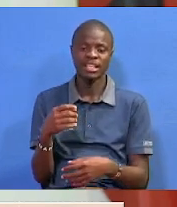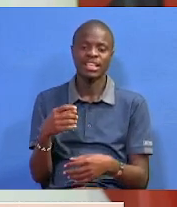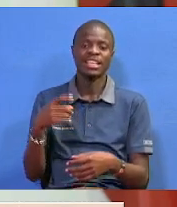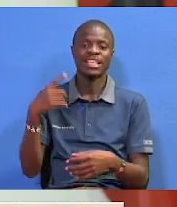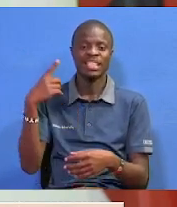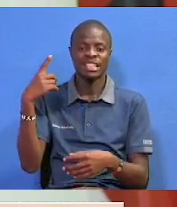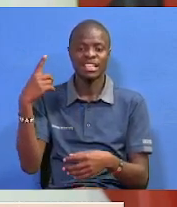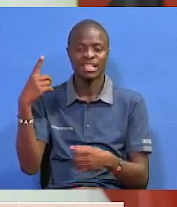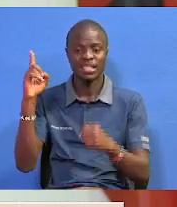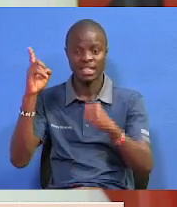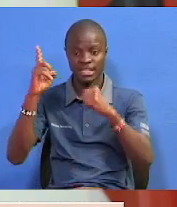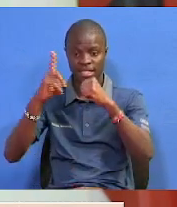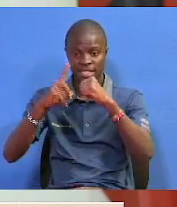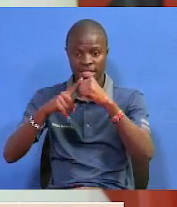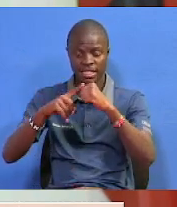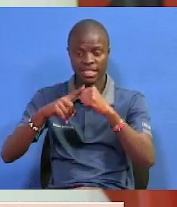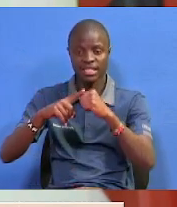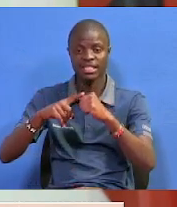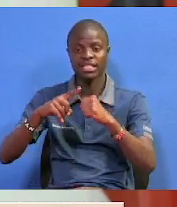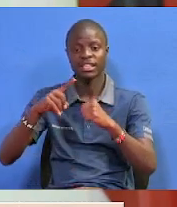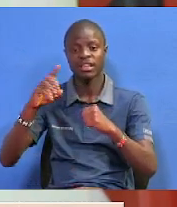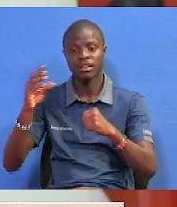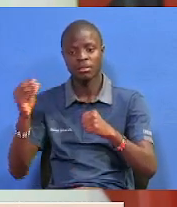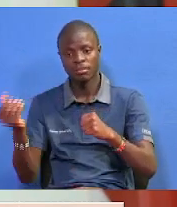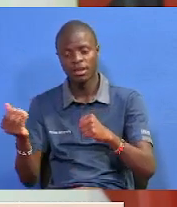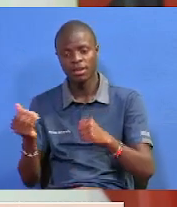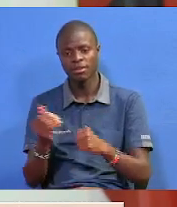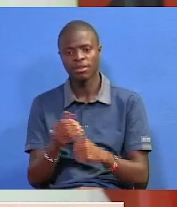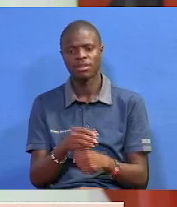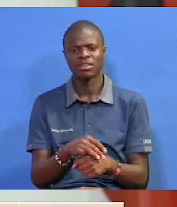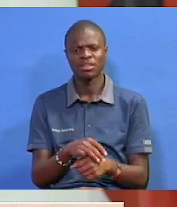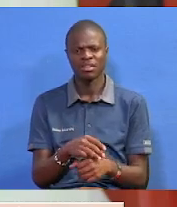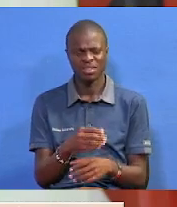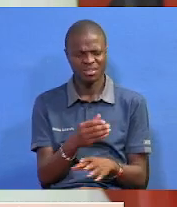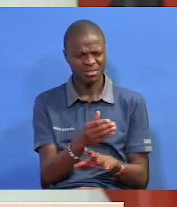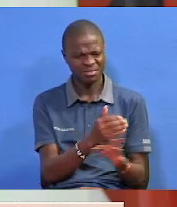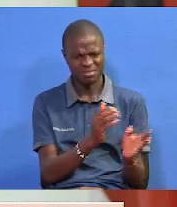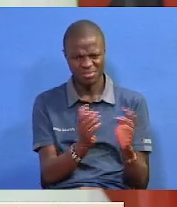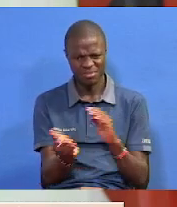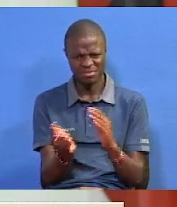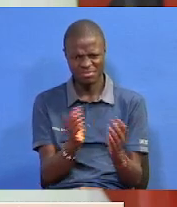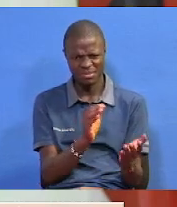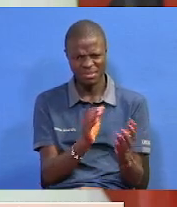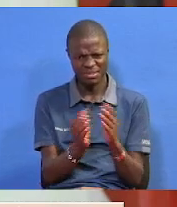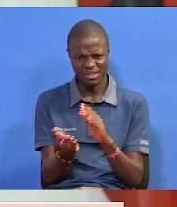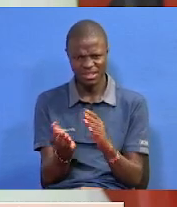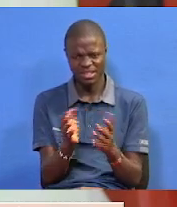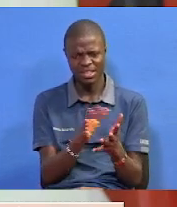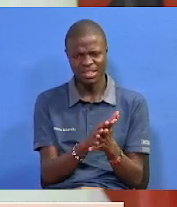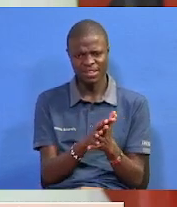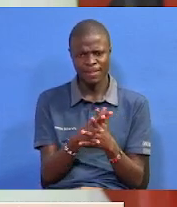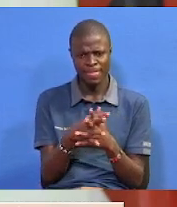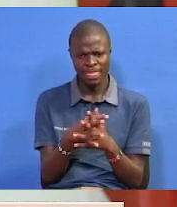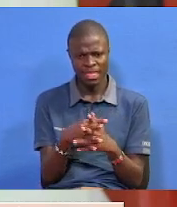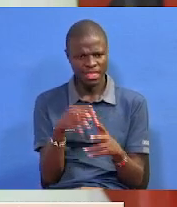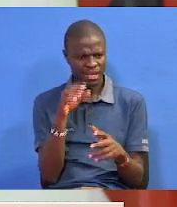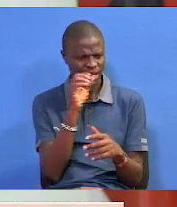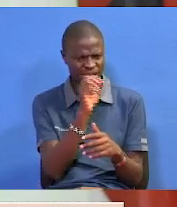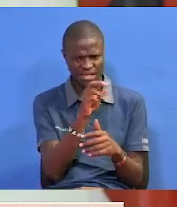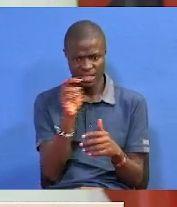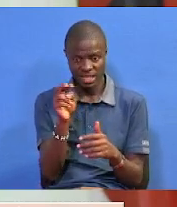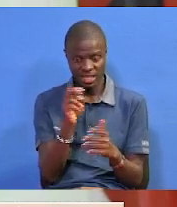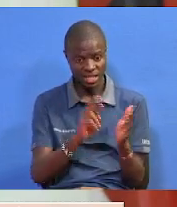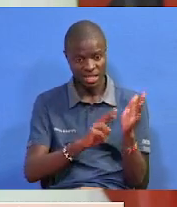Pengine tutaongezea ifike 7 million ama 8 million kulingana na vile ile